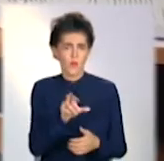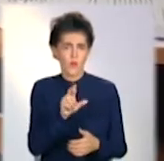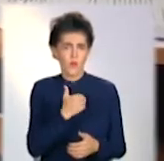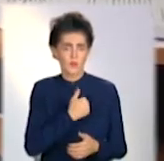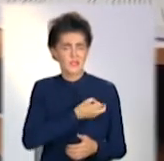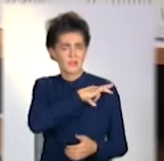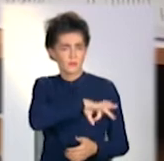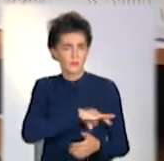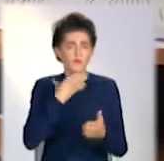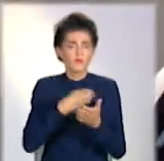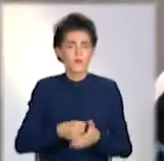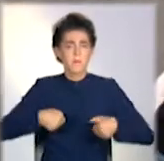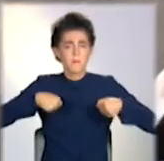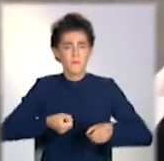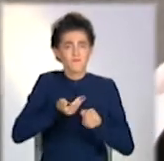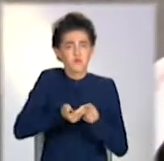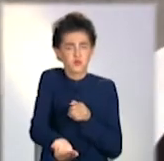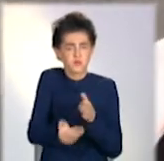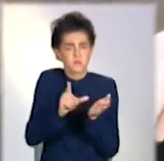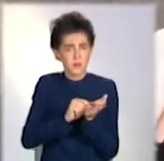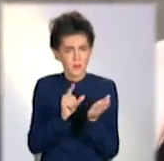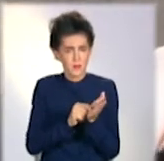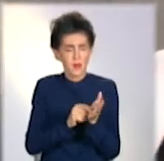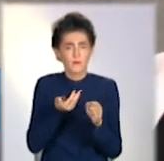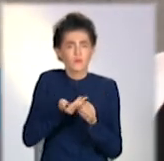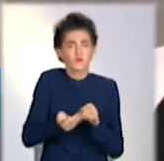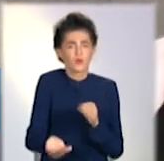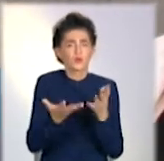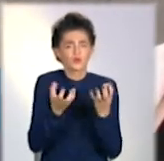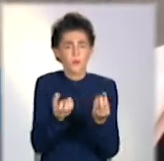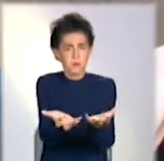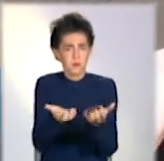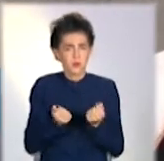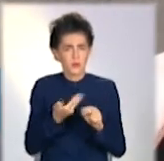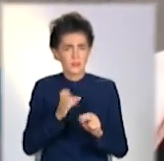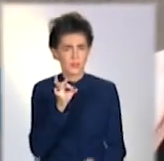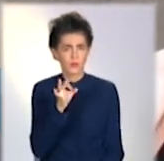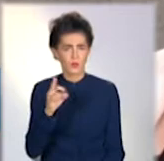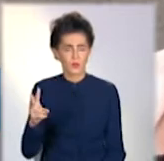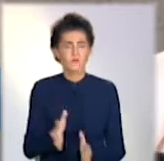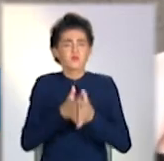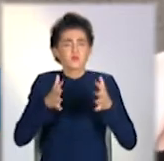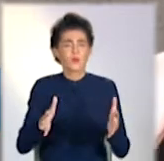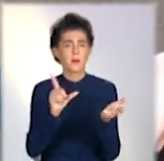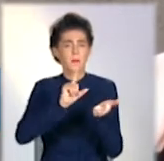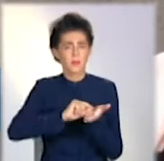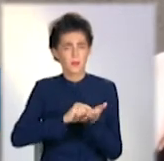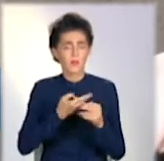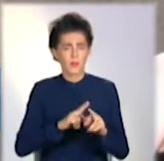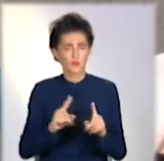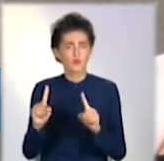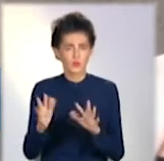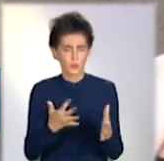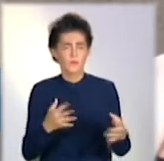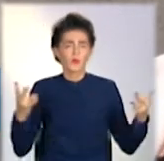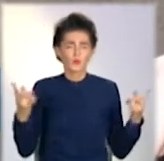право виходити на пенсію пізніше і отримувати в більш пізніший термін більшу пенсію, то в цьому випадку